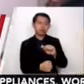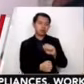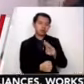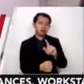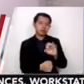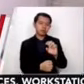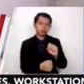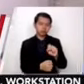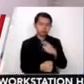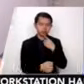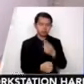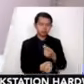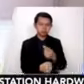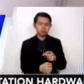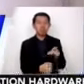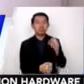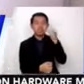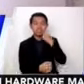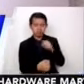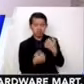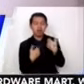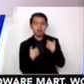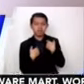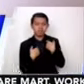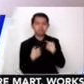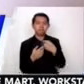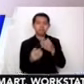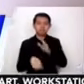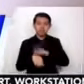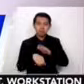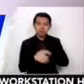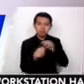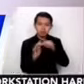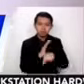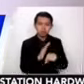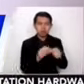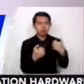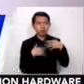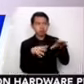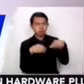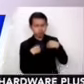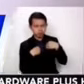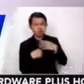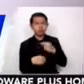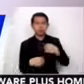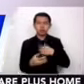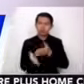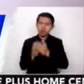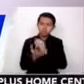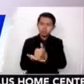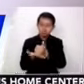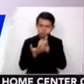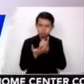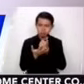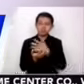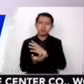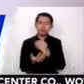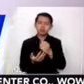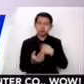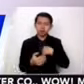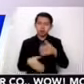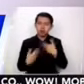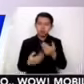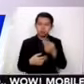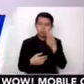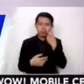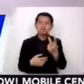akong death threats po at humingi po ako ng tulong po sa kanila at masaya din po ako na nakita ko po sila. I feel safe po. Maraming